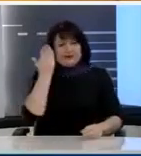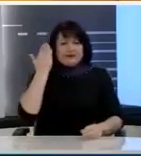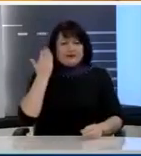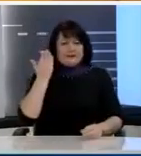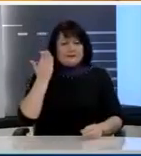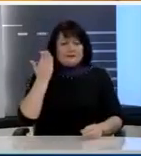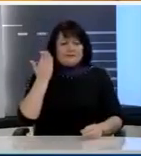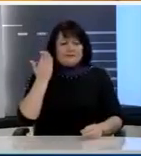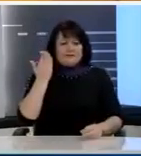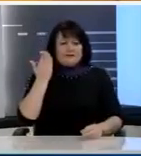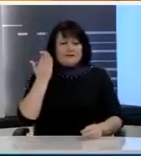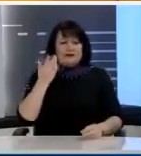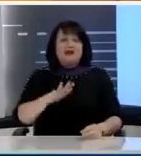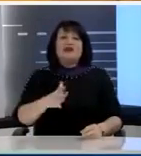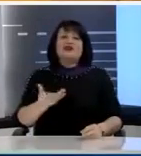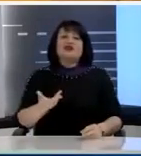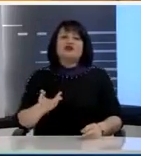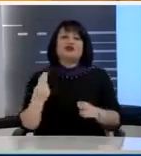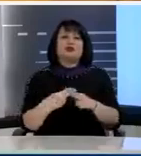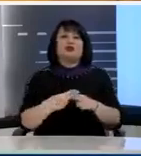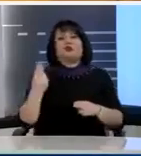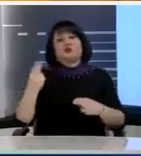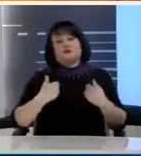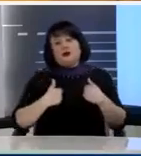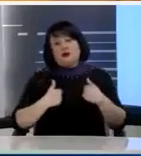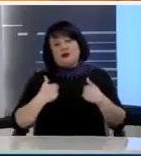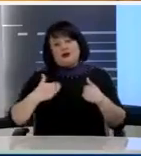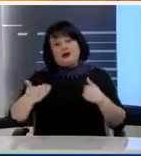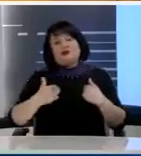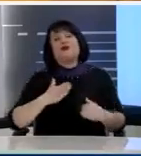έτσι με κάνετε πιο σημαντικό από ό,τι αισθάνομαι ότι είμαι. Σας ευχαριστώ που με ακούσατε.